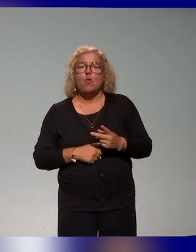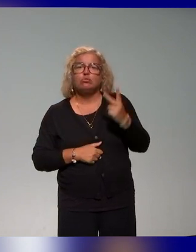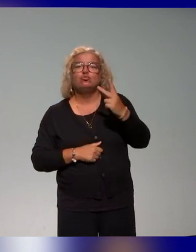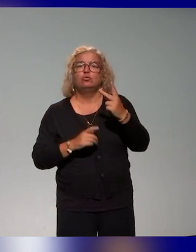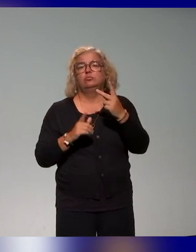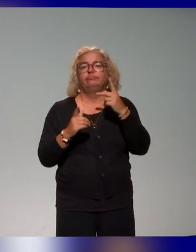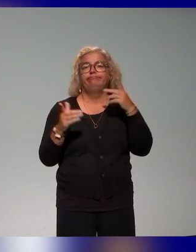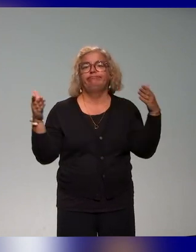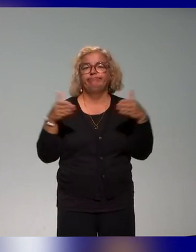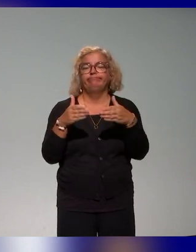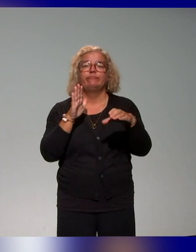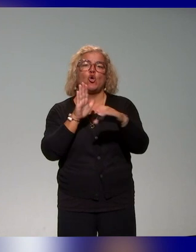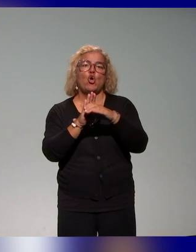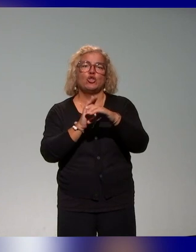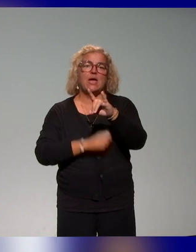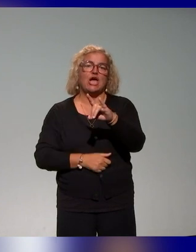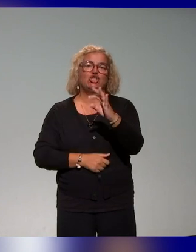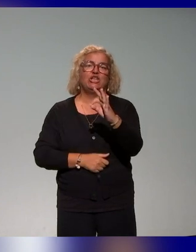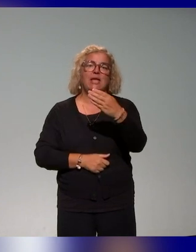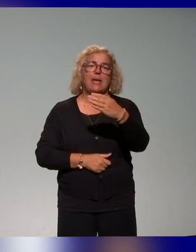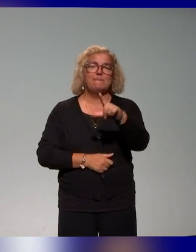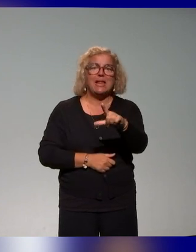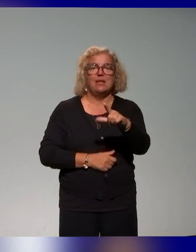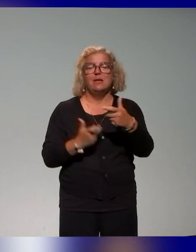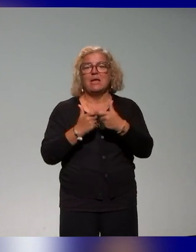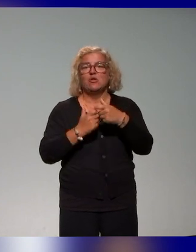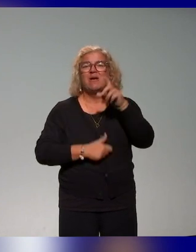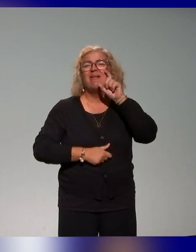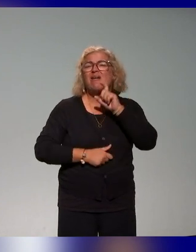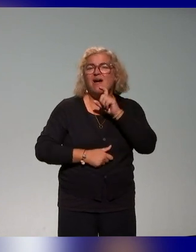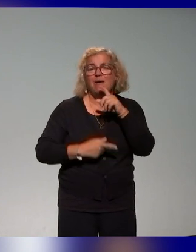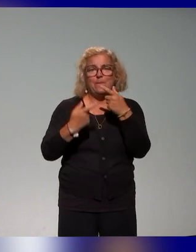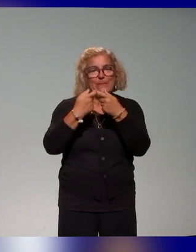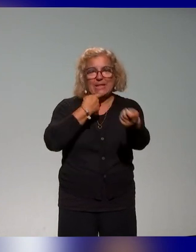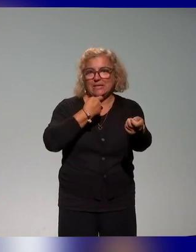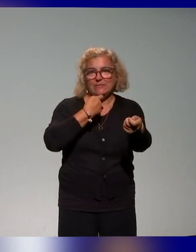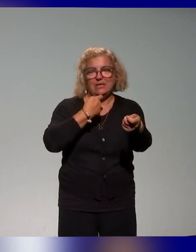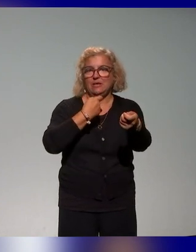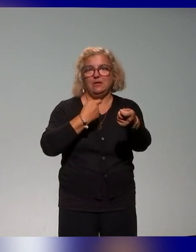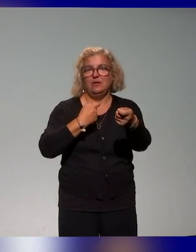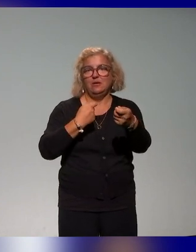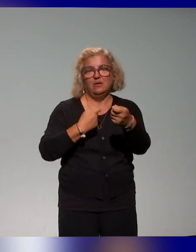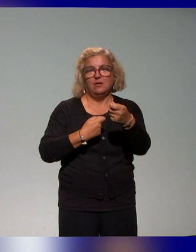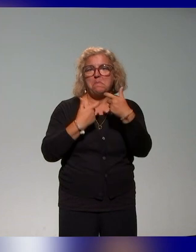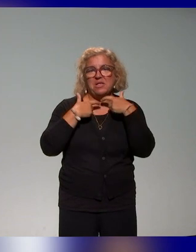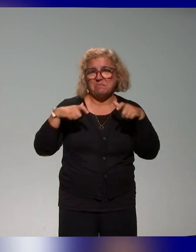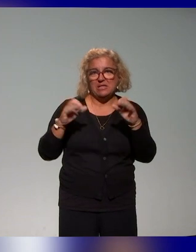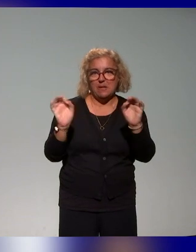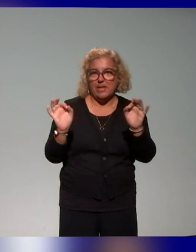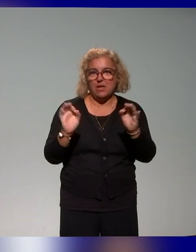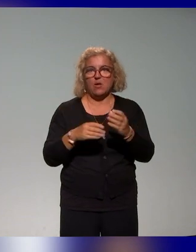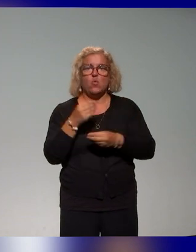codage HTML, comme du gras qui n'est pas sur la bonne balise maintenant reconnue comme étant accessible, des liens qui n'ont